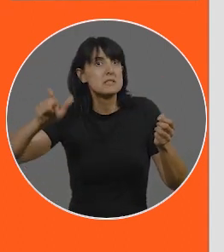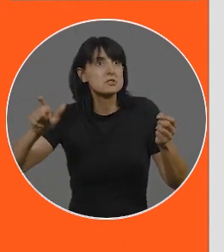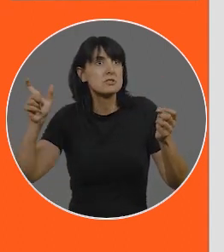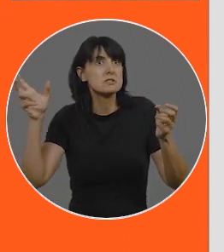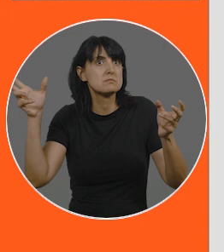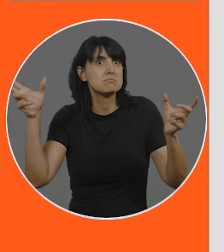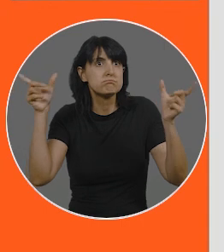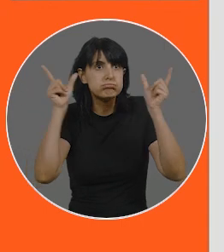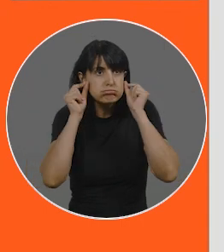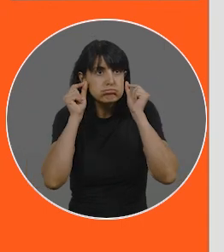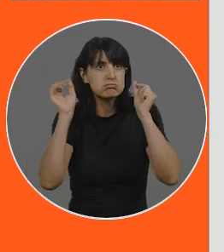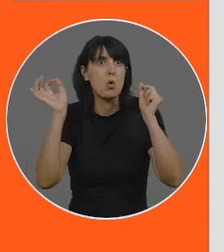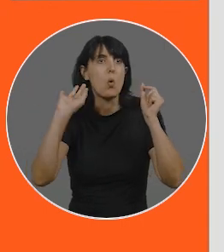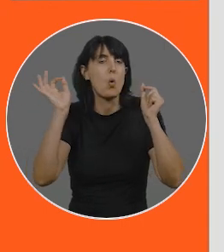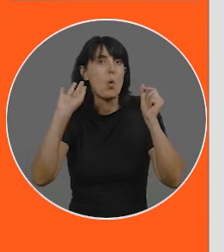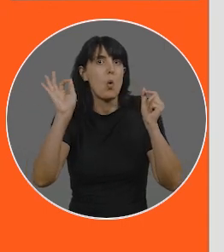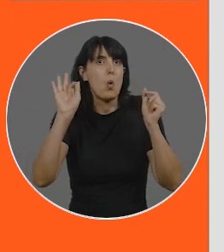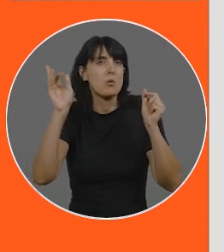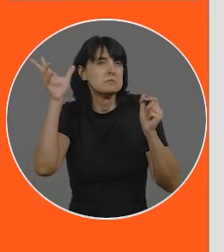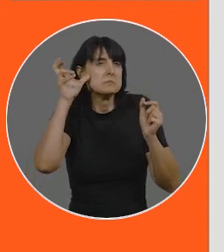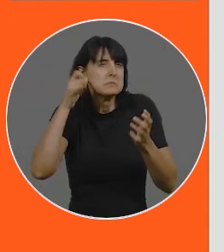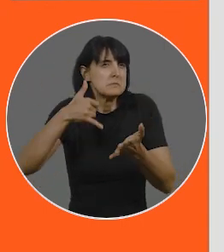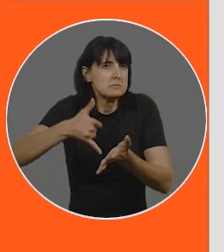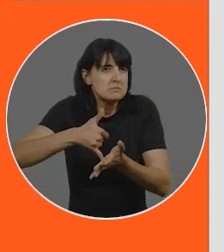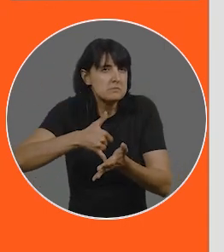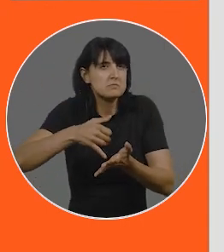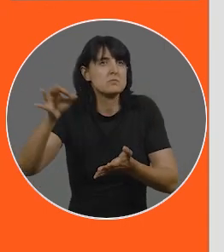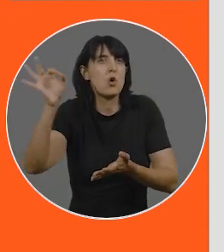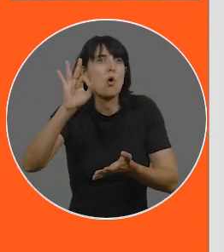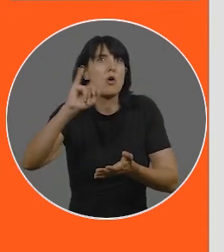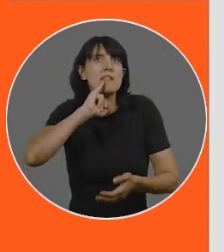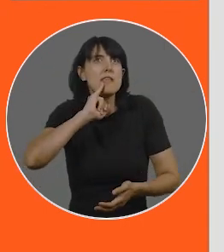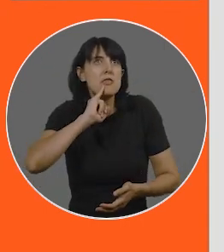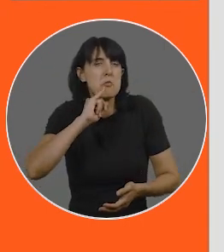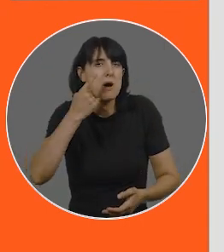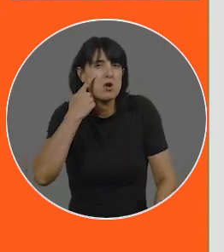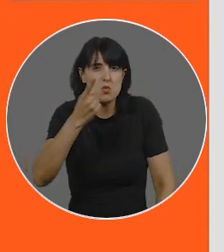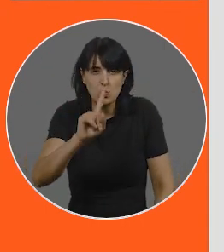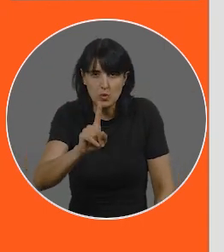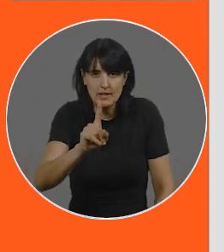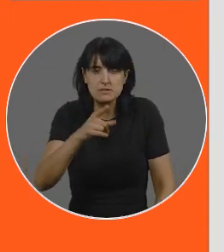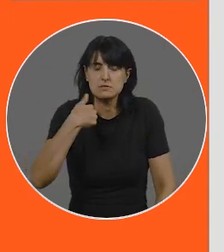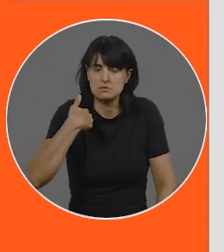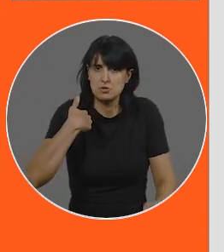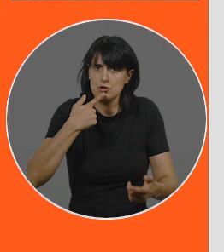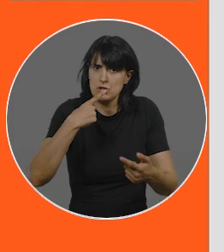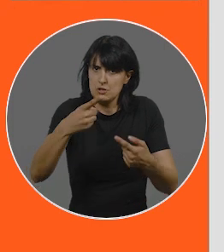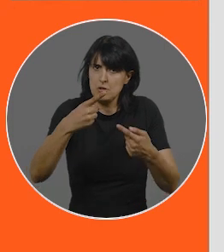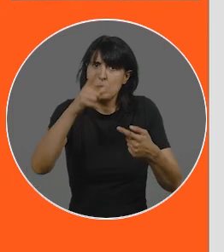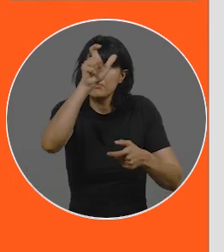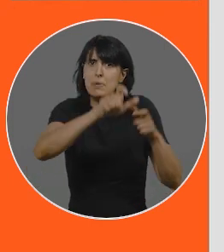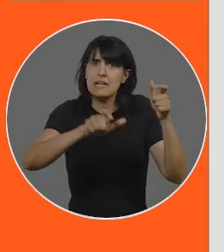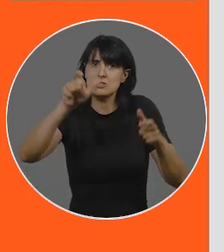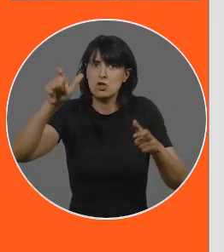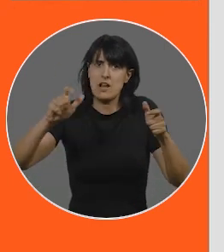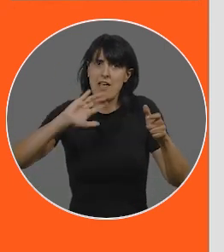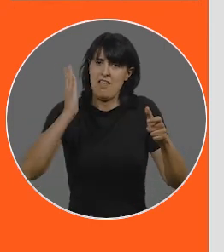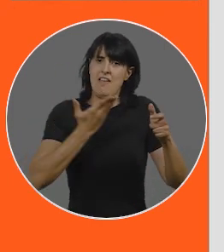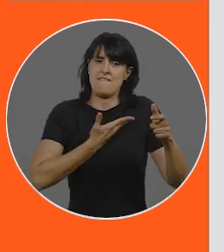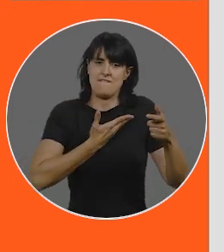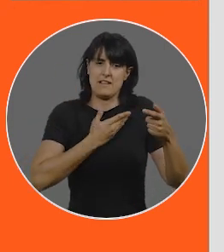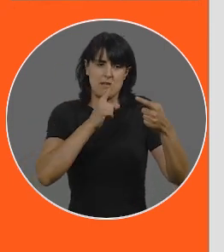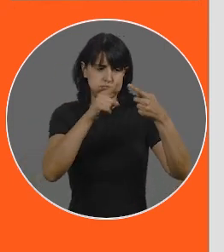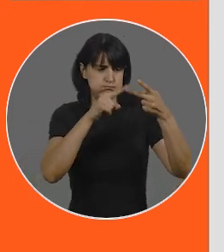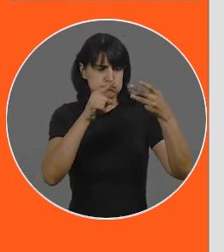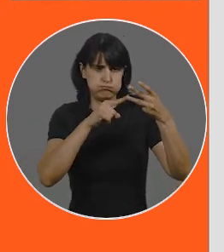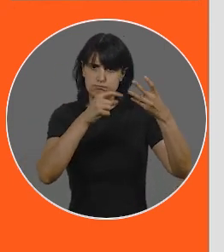persones amb pèrdua d'audició, amb baixa audició, amb desconeixement de l'idioma. Insisteixo que us he posat alguns dels usuaris afectats. Això no vol dir que